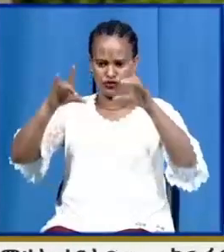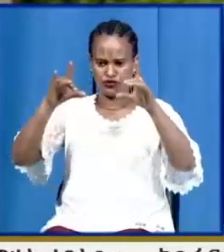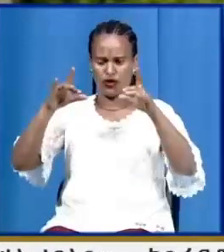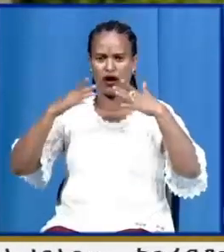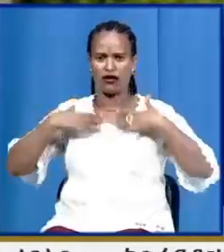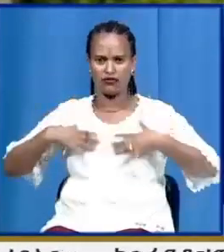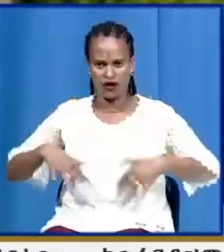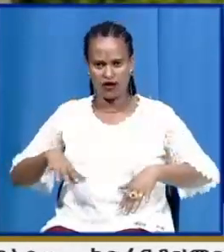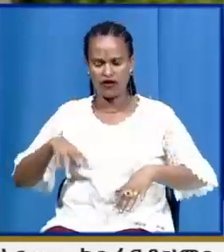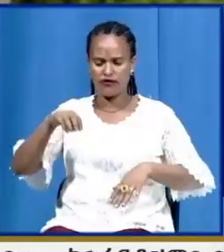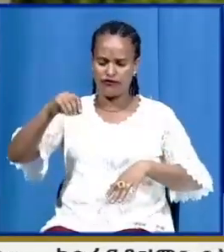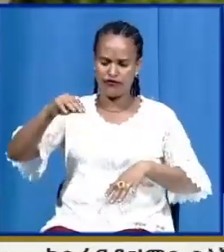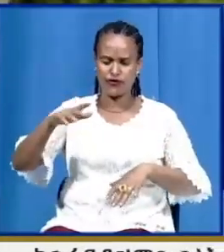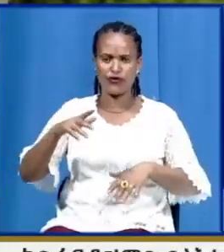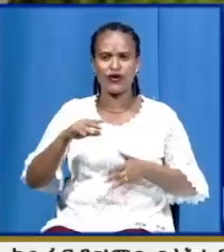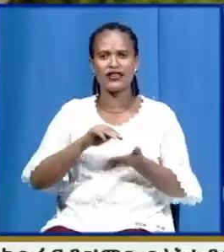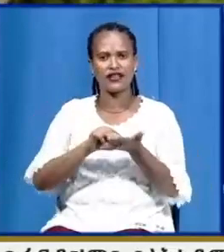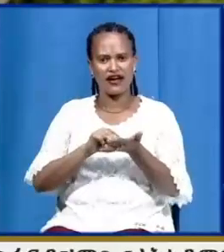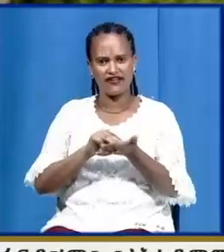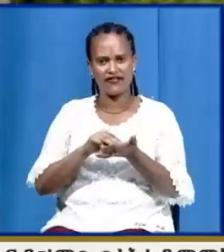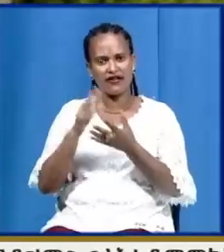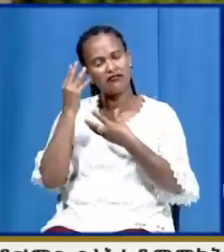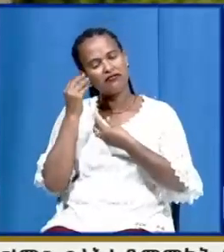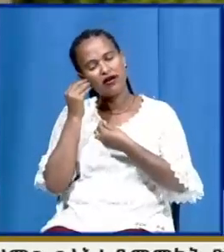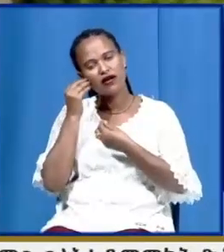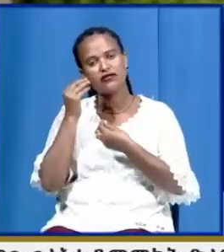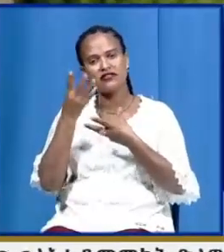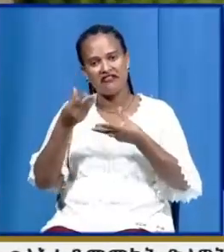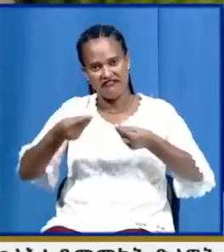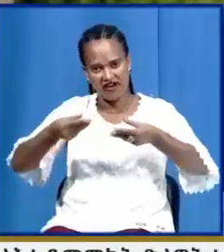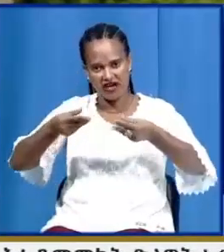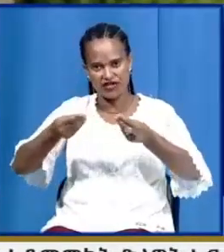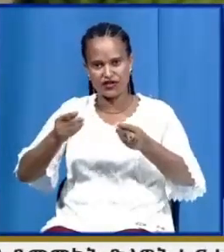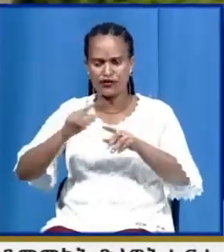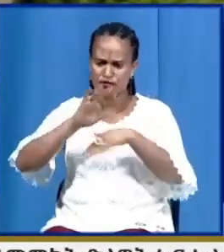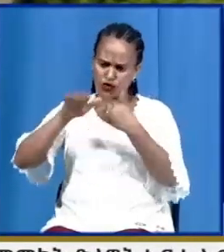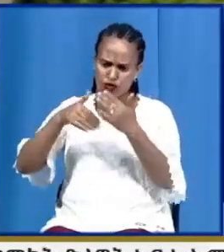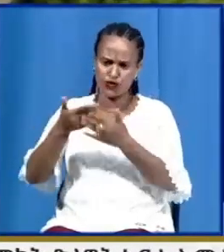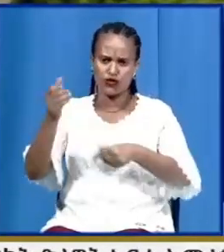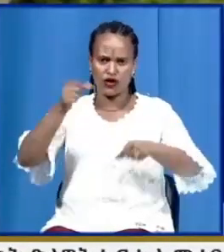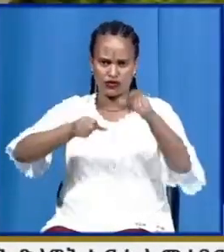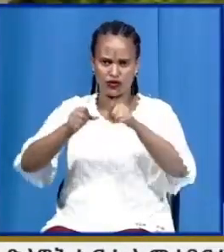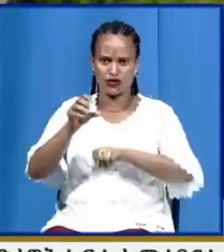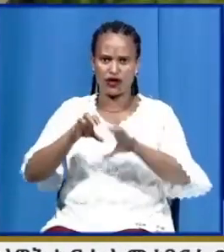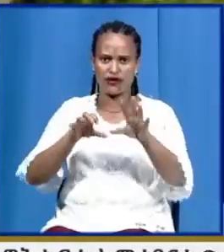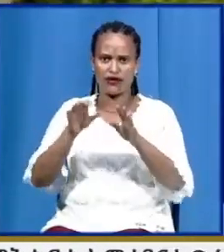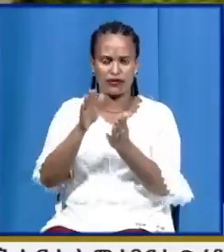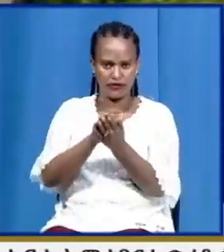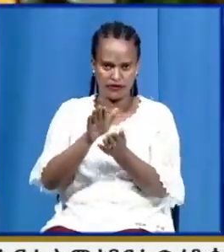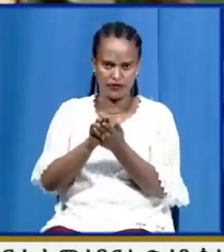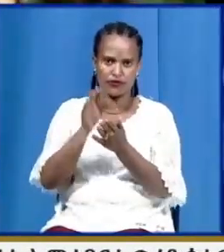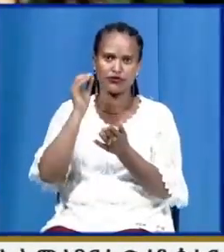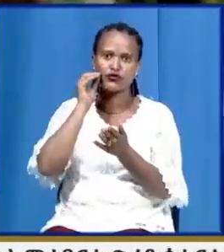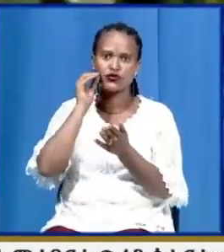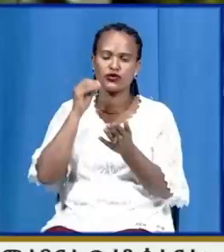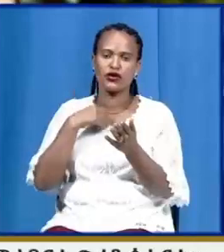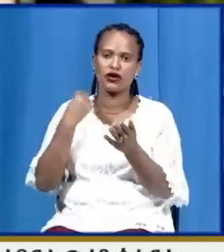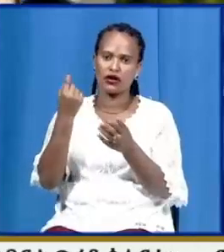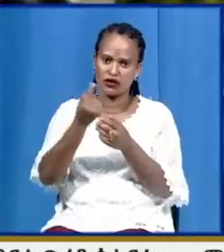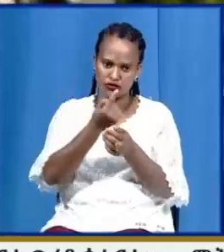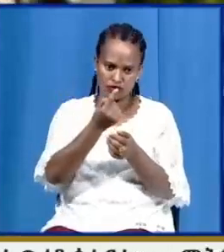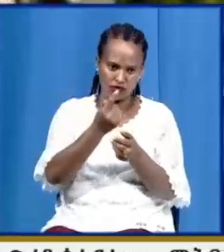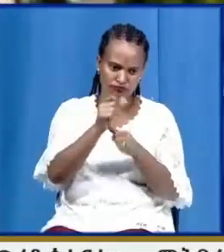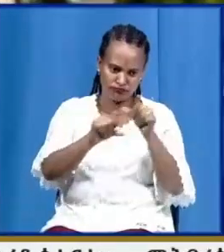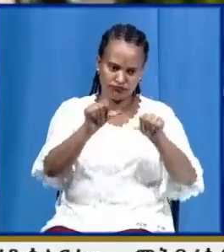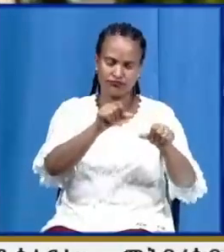ፒኖ ጣፍ ትርኣስ ፍራሽ ብኩሉ ኣስተዋፅኦ ገበርና ብበየ ትምህርቲ ቤቱ ማለት እዩ ላዘርና